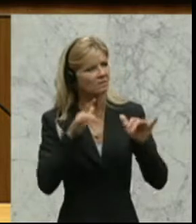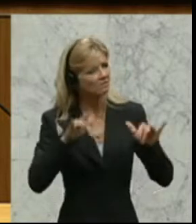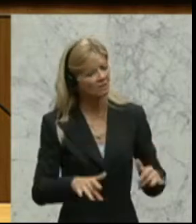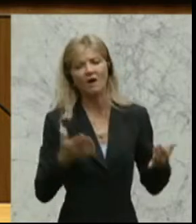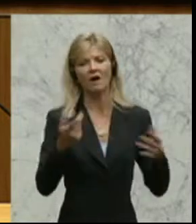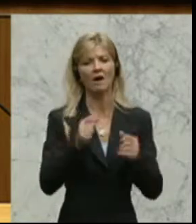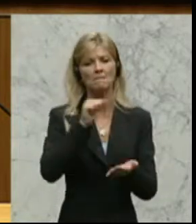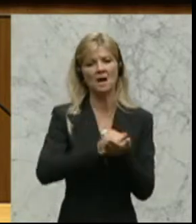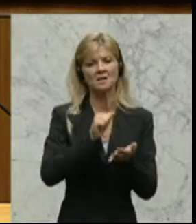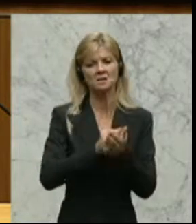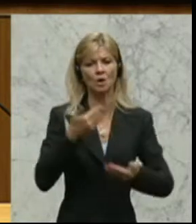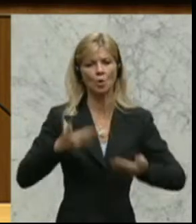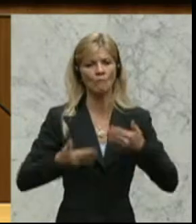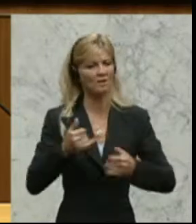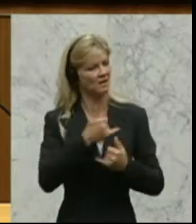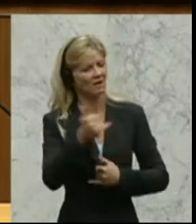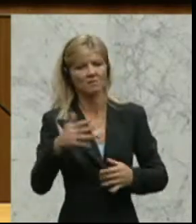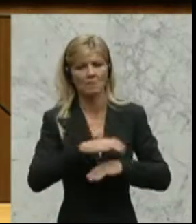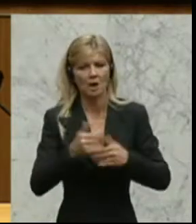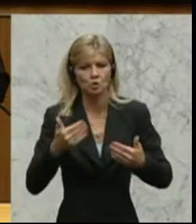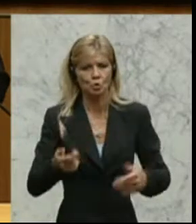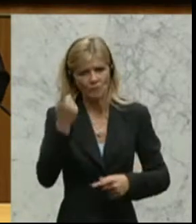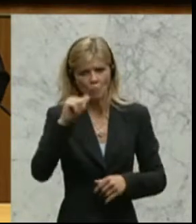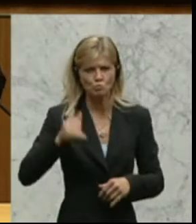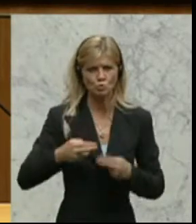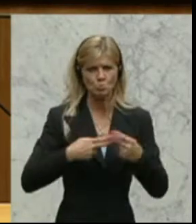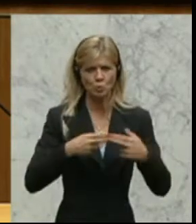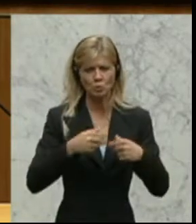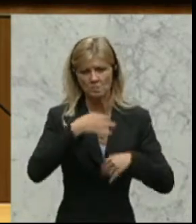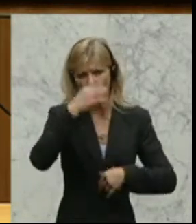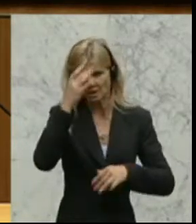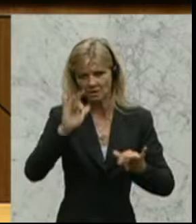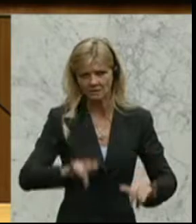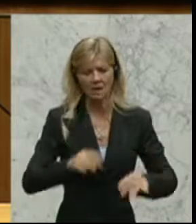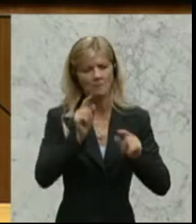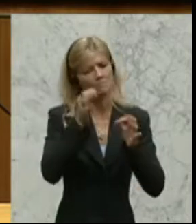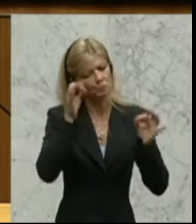auch. Warum müssen es dann bunte Bilder in bestimmten Zeitungen sein?